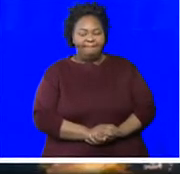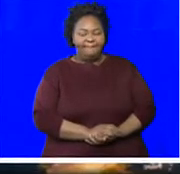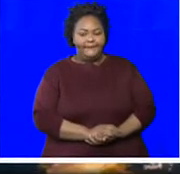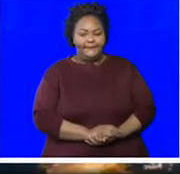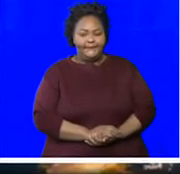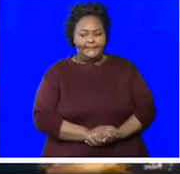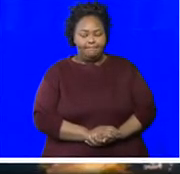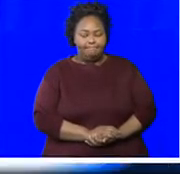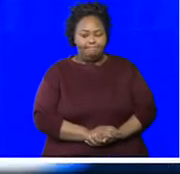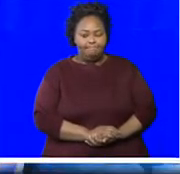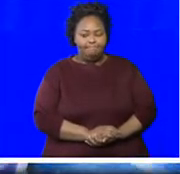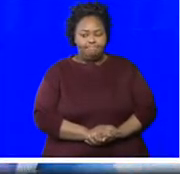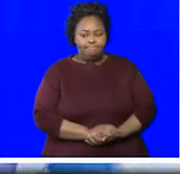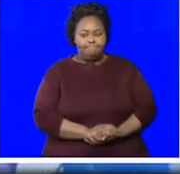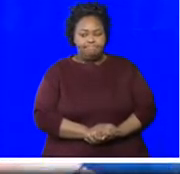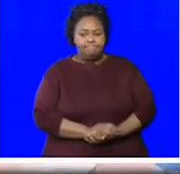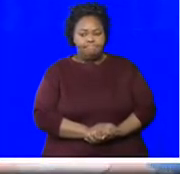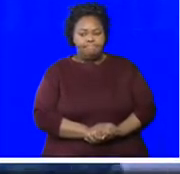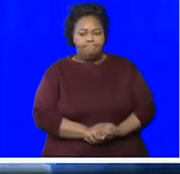lomuhla